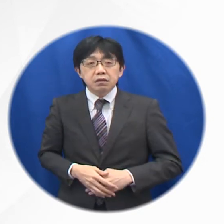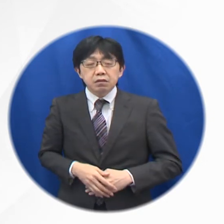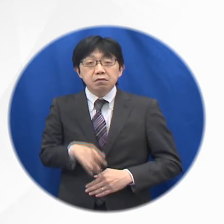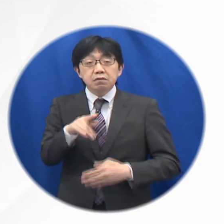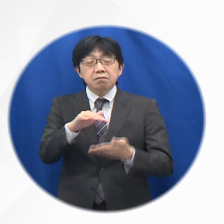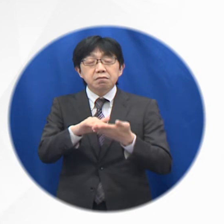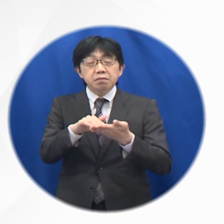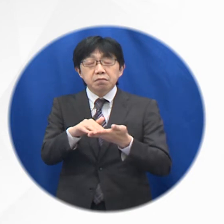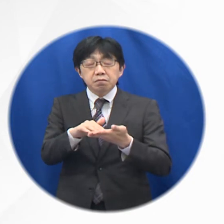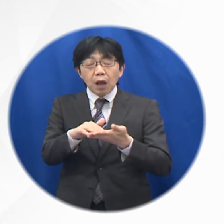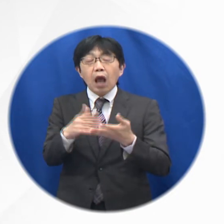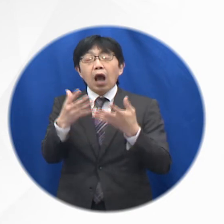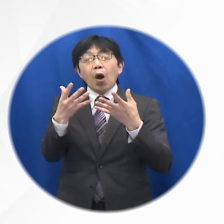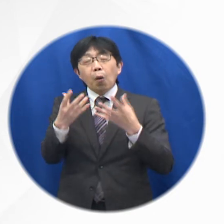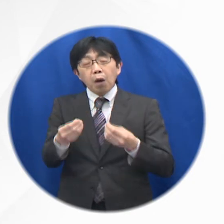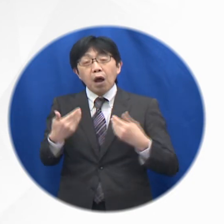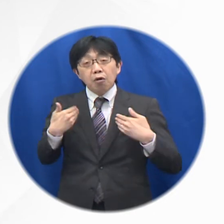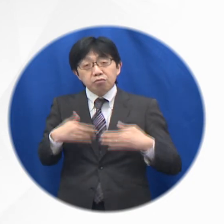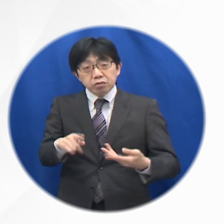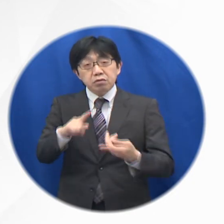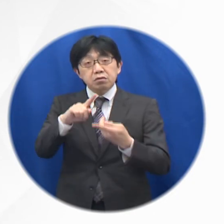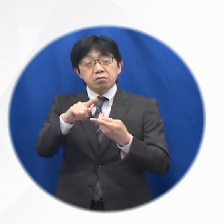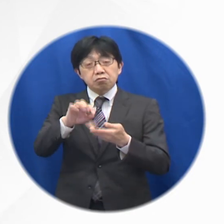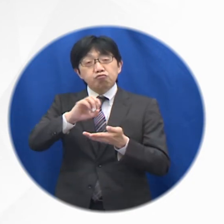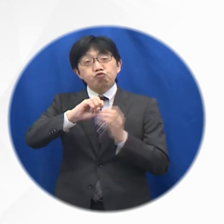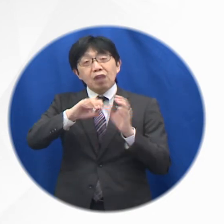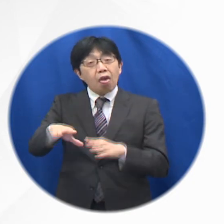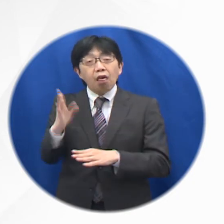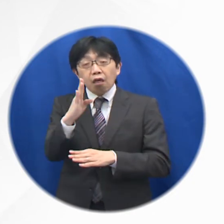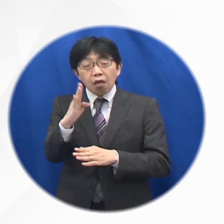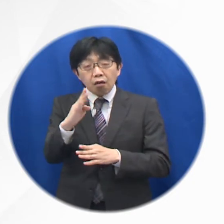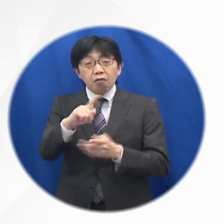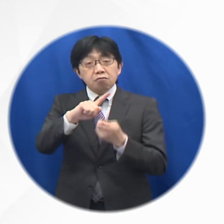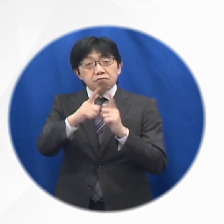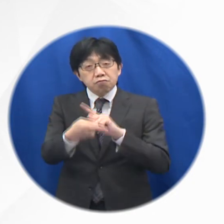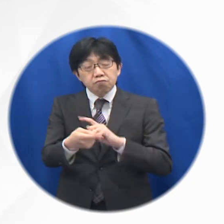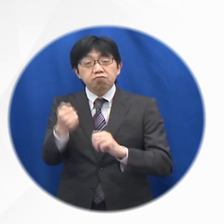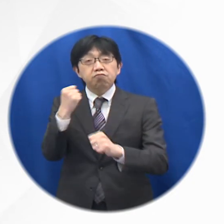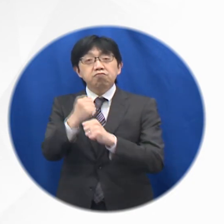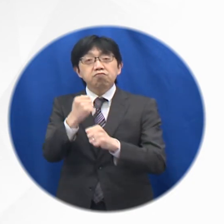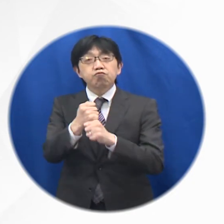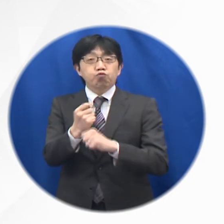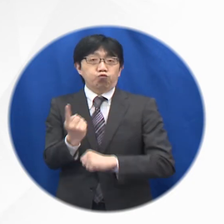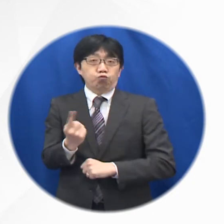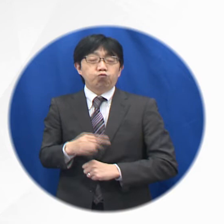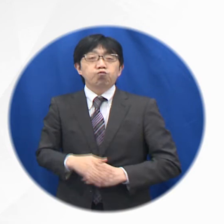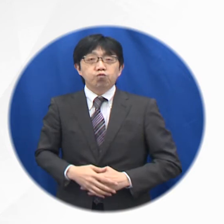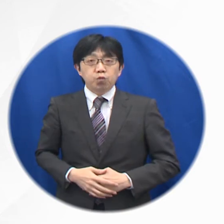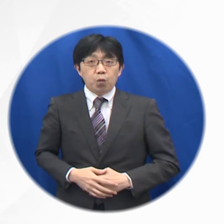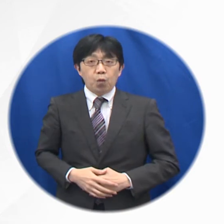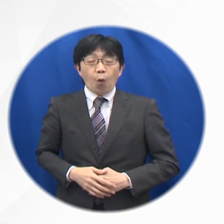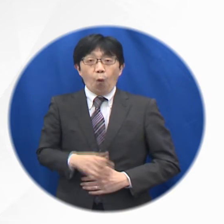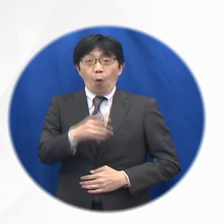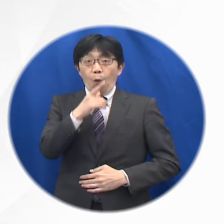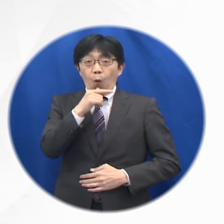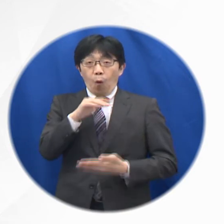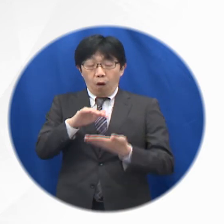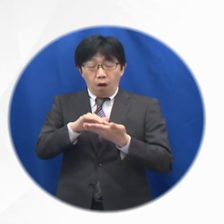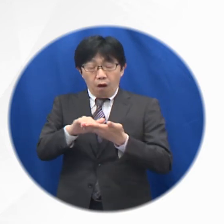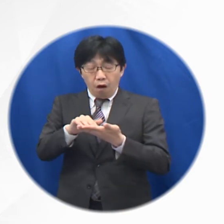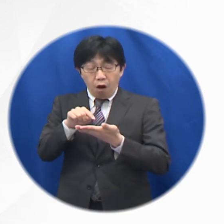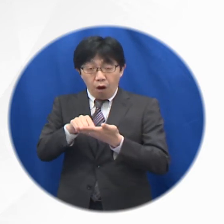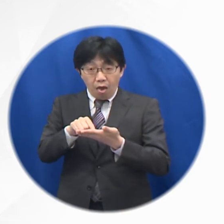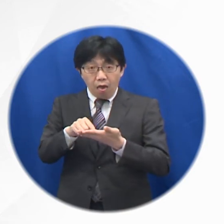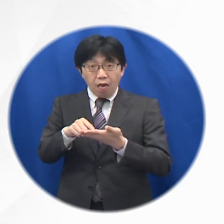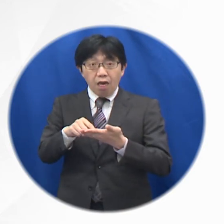不要になった展示用の紙で作られたとってもエコな作品でもあります。 展示を打つ紙から